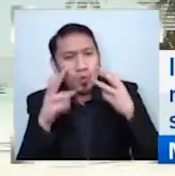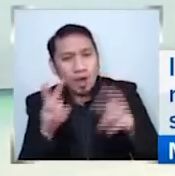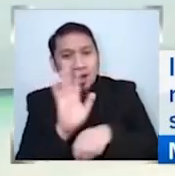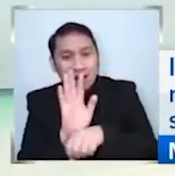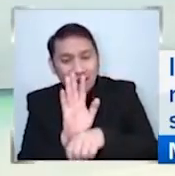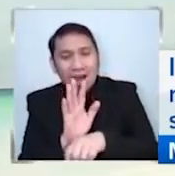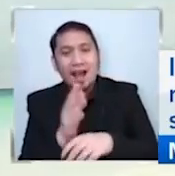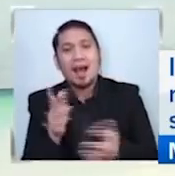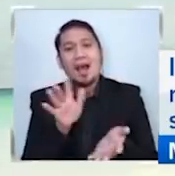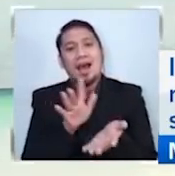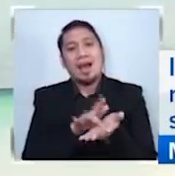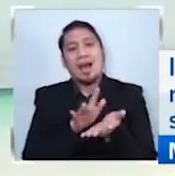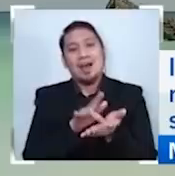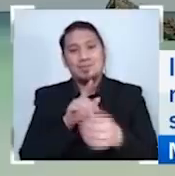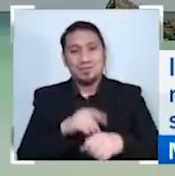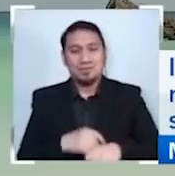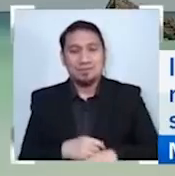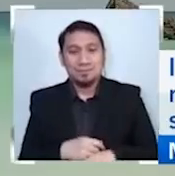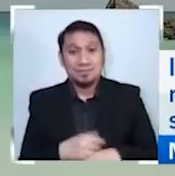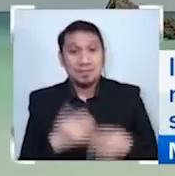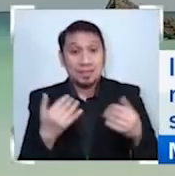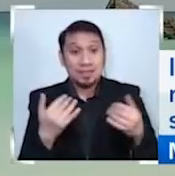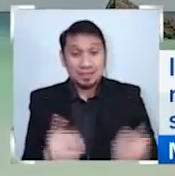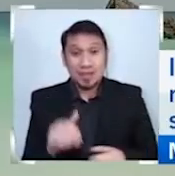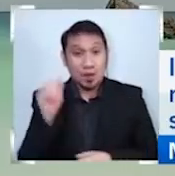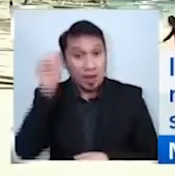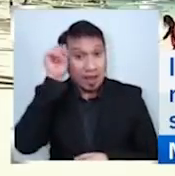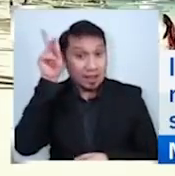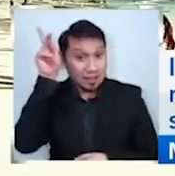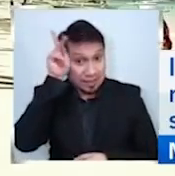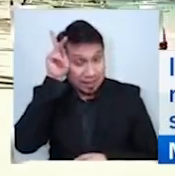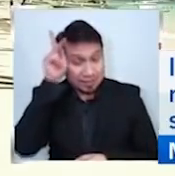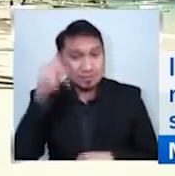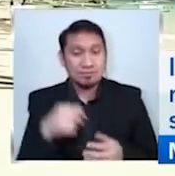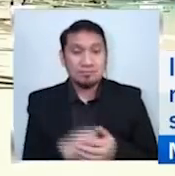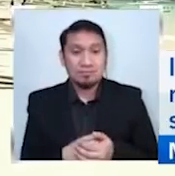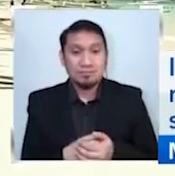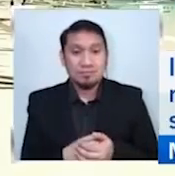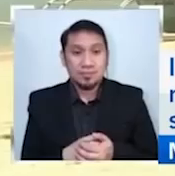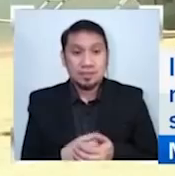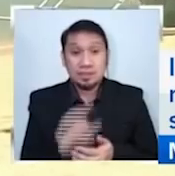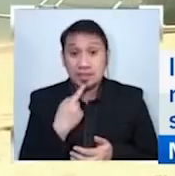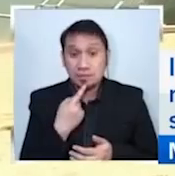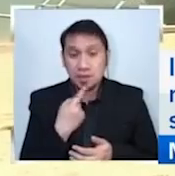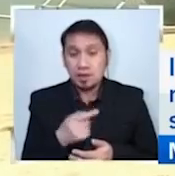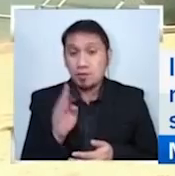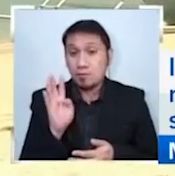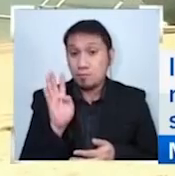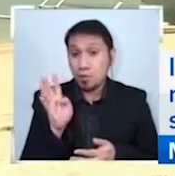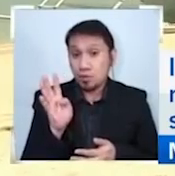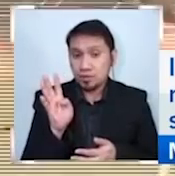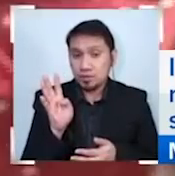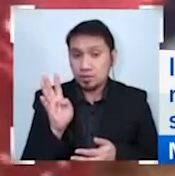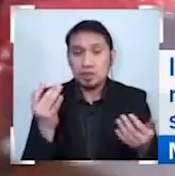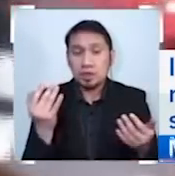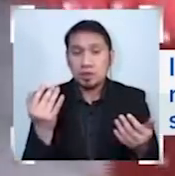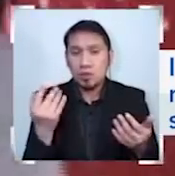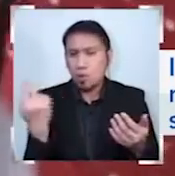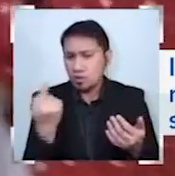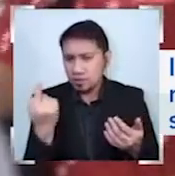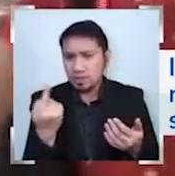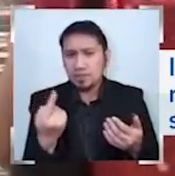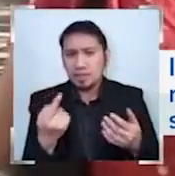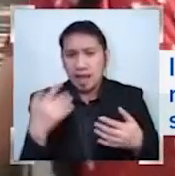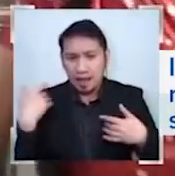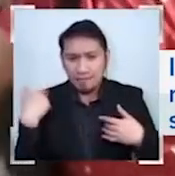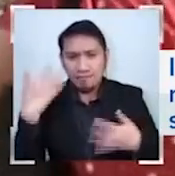pagkakataon. Sa tala ng Aklan Epidemiology Surveillance Unit, mahigit 40 na lang ang nagpapagaling sa COVID doon. Kabilang sila